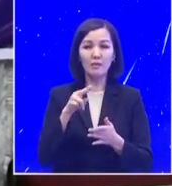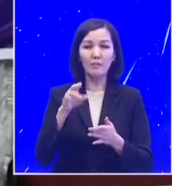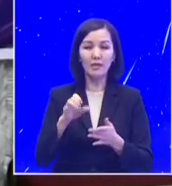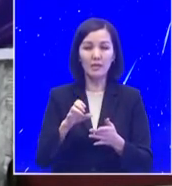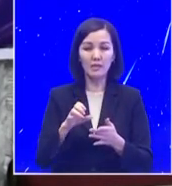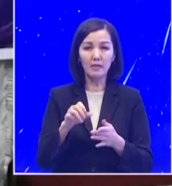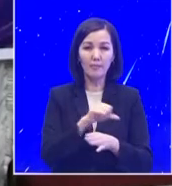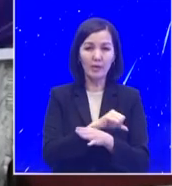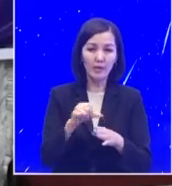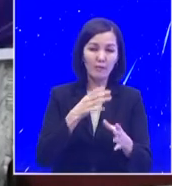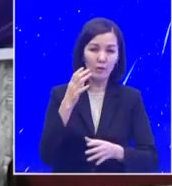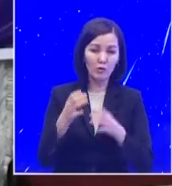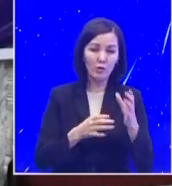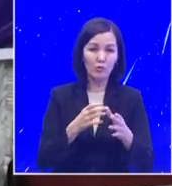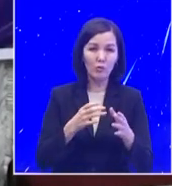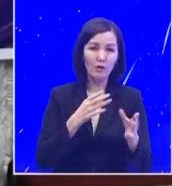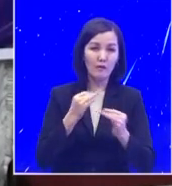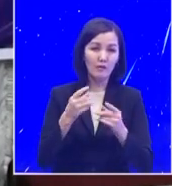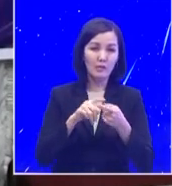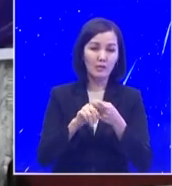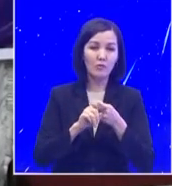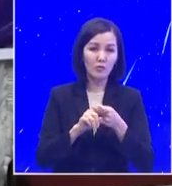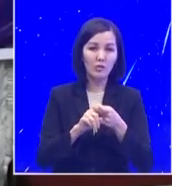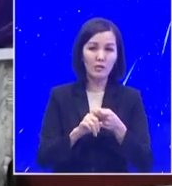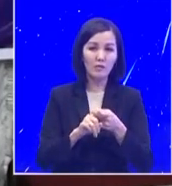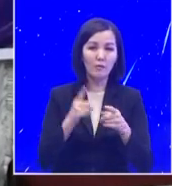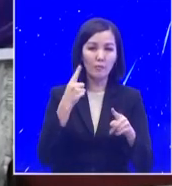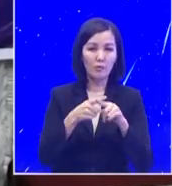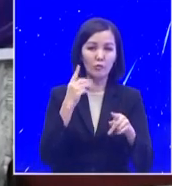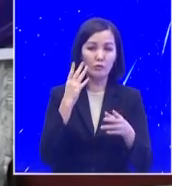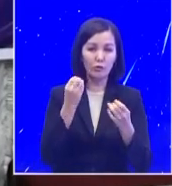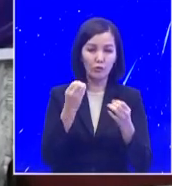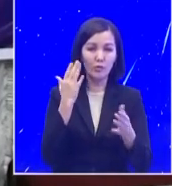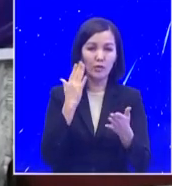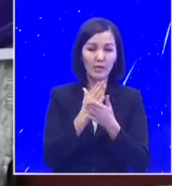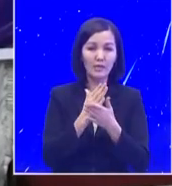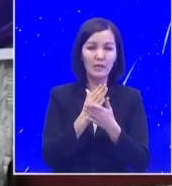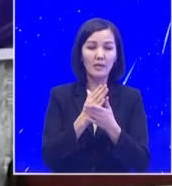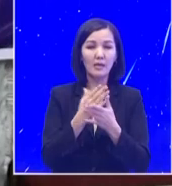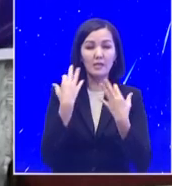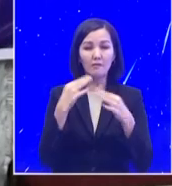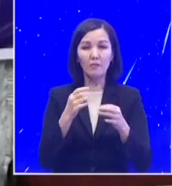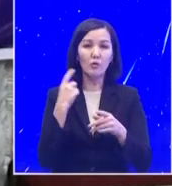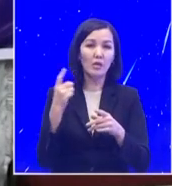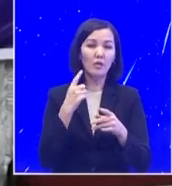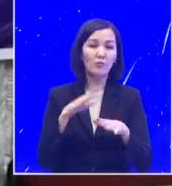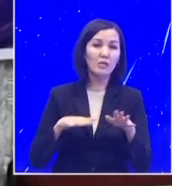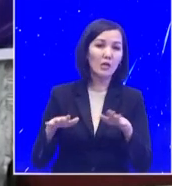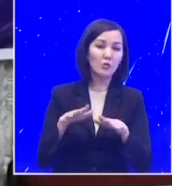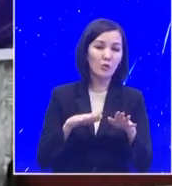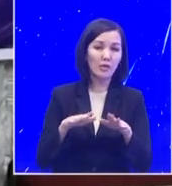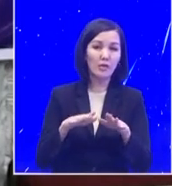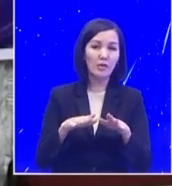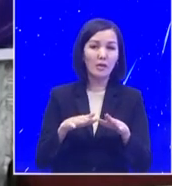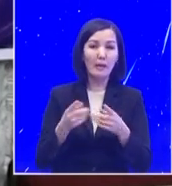центр приграничного сотрудничества. Плюс у нас есть свободная экономическая зона. Так,